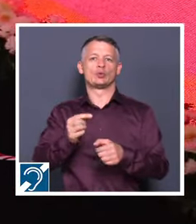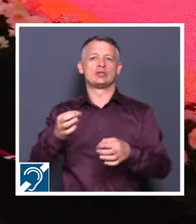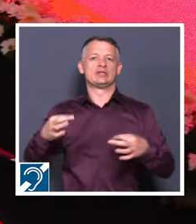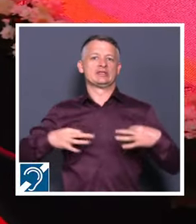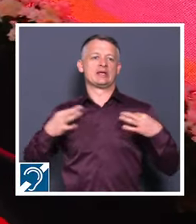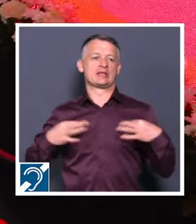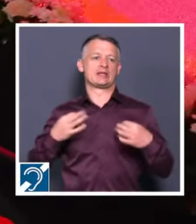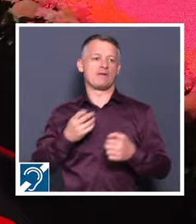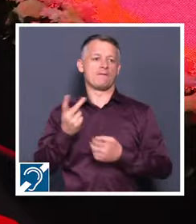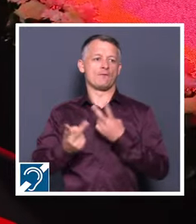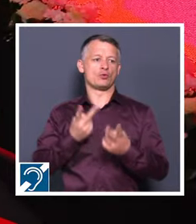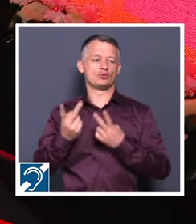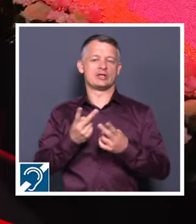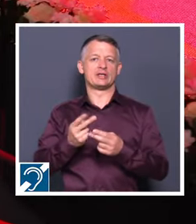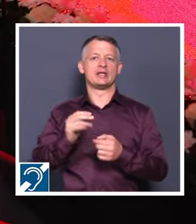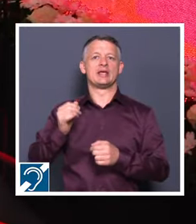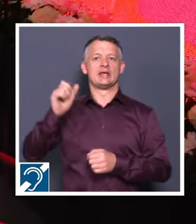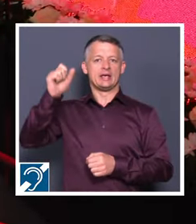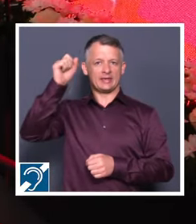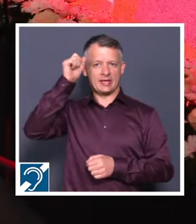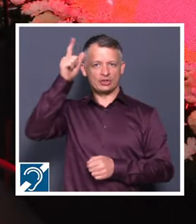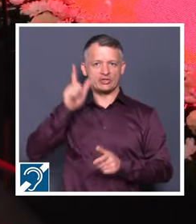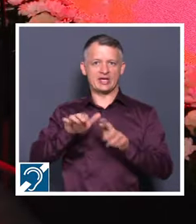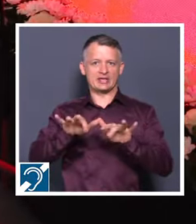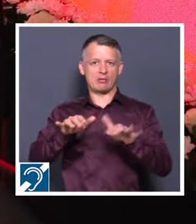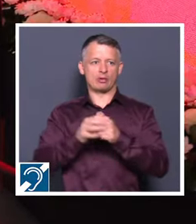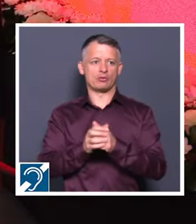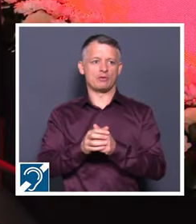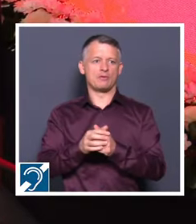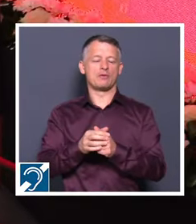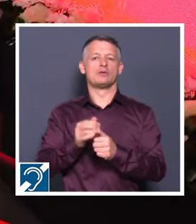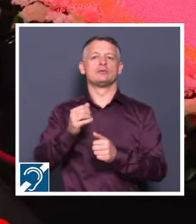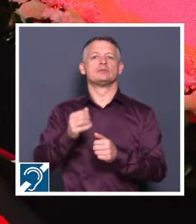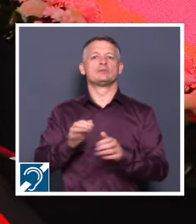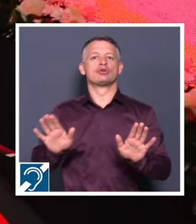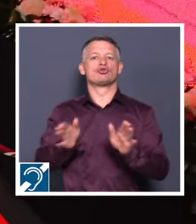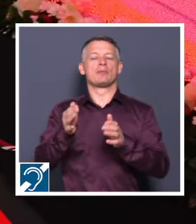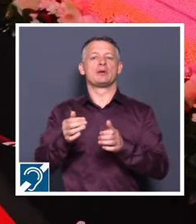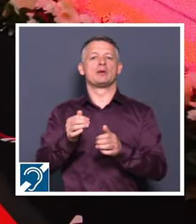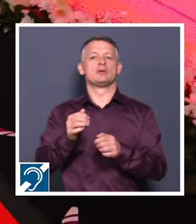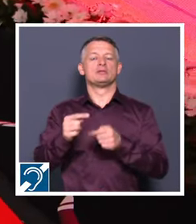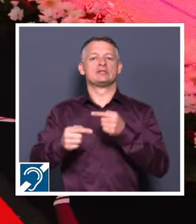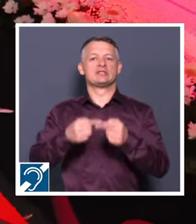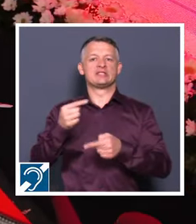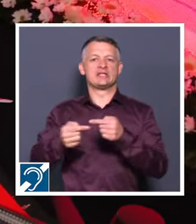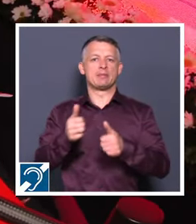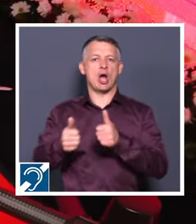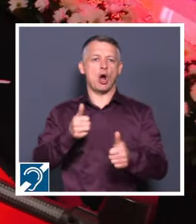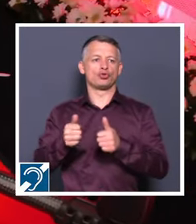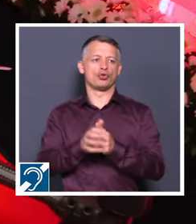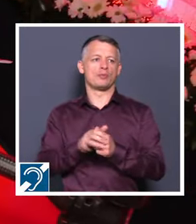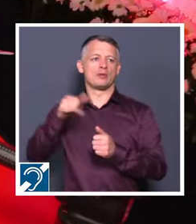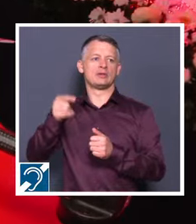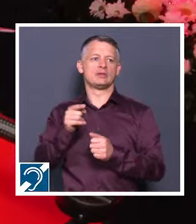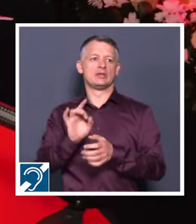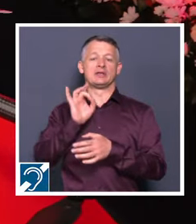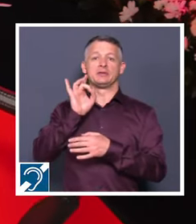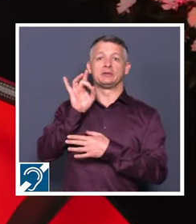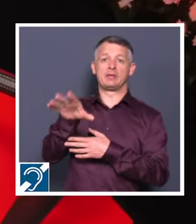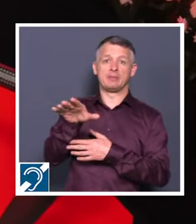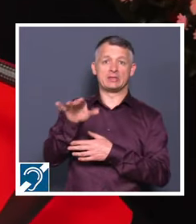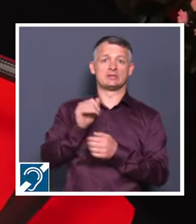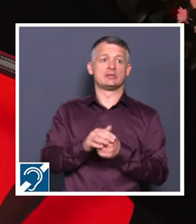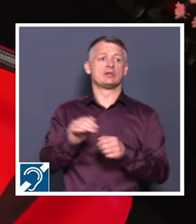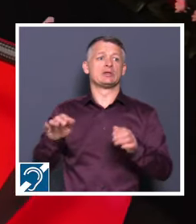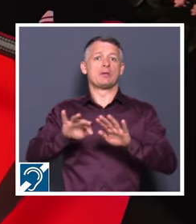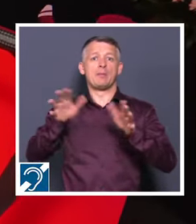găsite folosind inteligența artificială. Se declanșează un sistem automat și kitul sau defibrilatorul este lansat către persoana